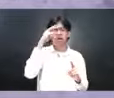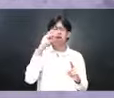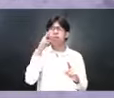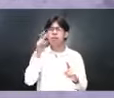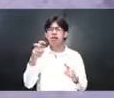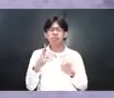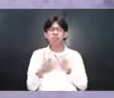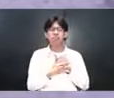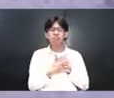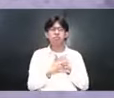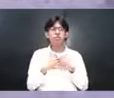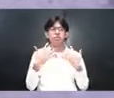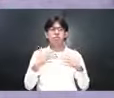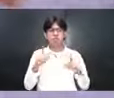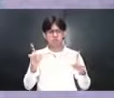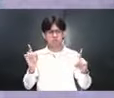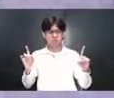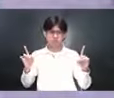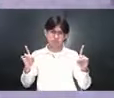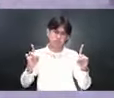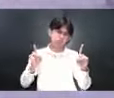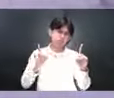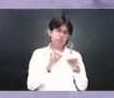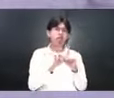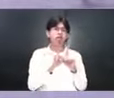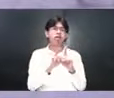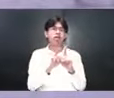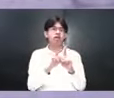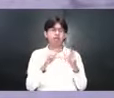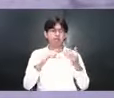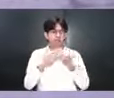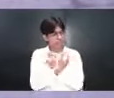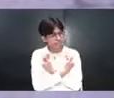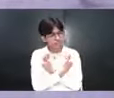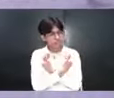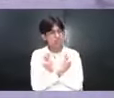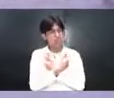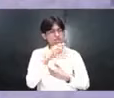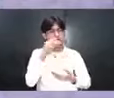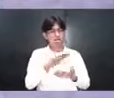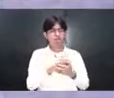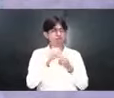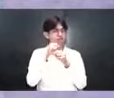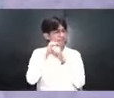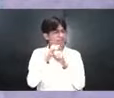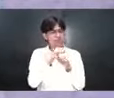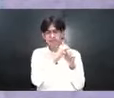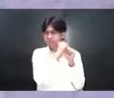And ran and embraced him and kissed him.